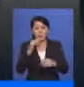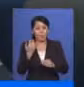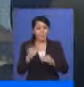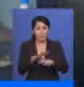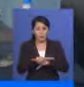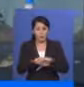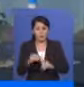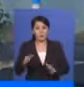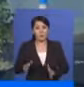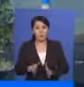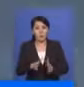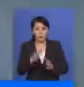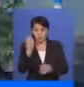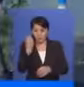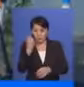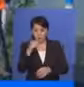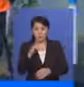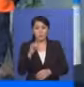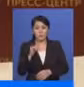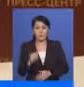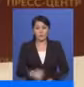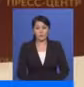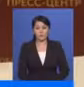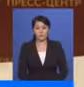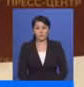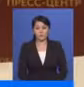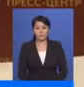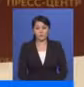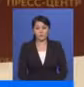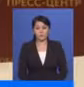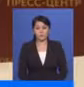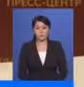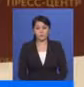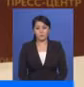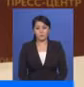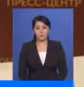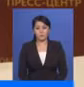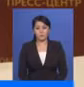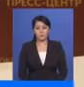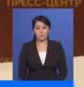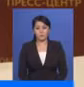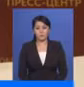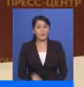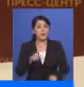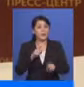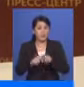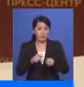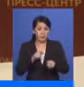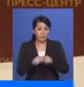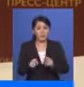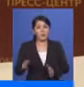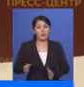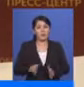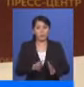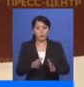және жолдың сапасы жөнделген де анықталды. По некачественным выполненным работам в 2019 году. Тексеріс барысында жолдың